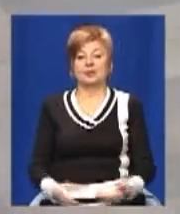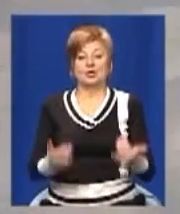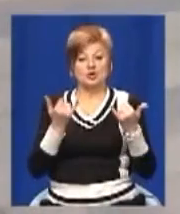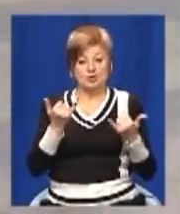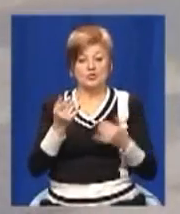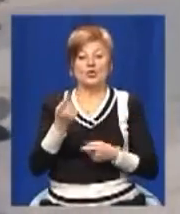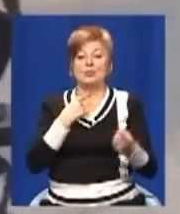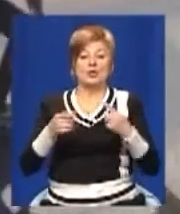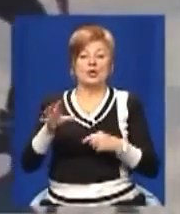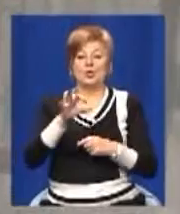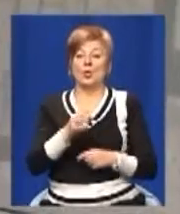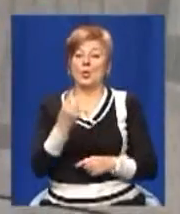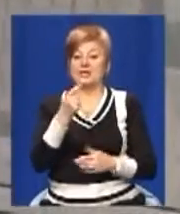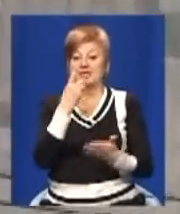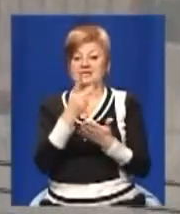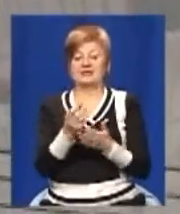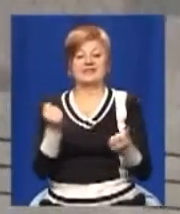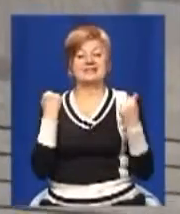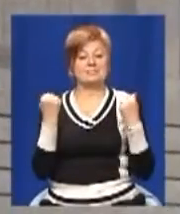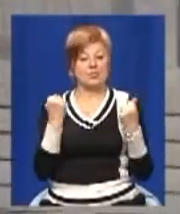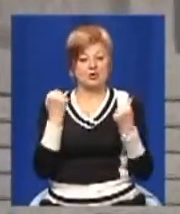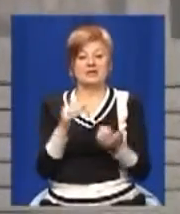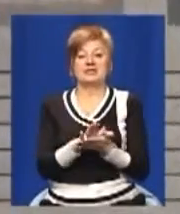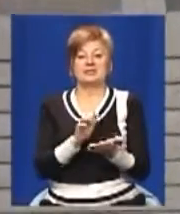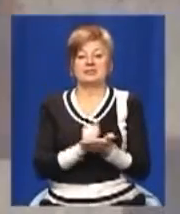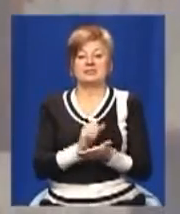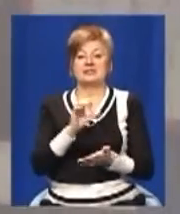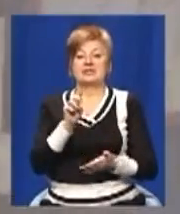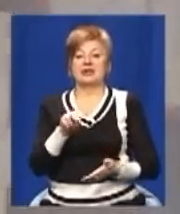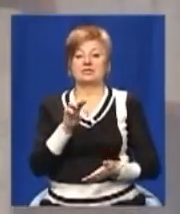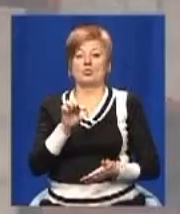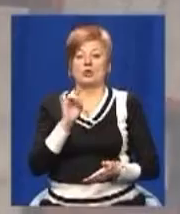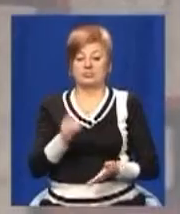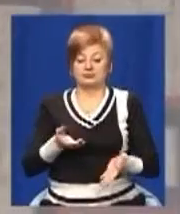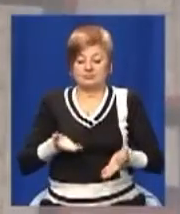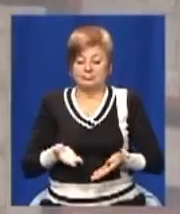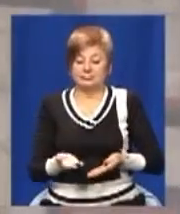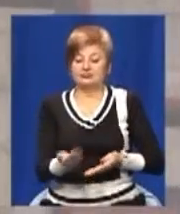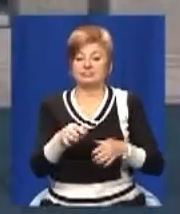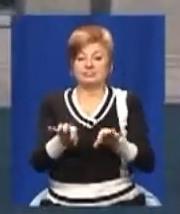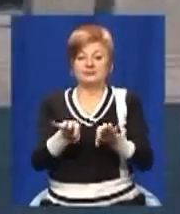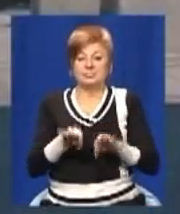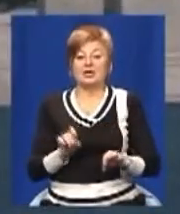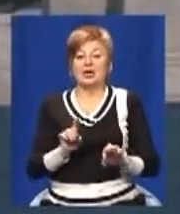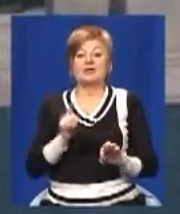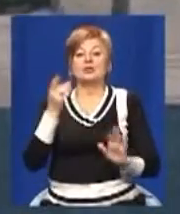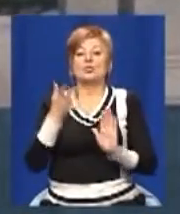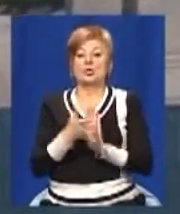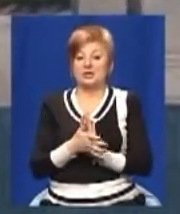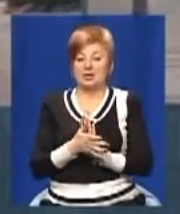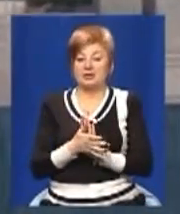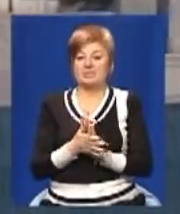Сьогодні поговоримо про один з видів спорту, який називається скейтбординг. Що ж, власне, означає це поняття? Так